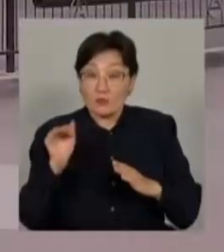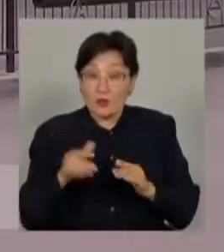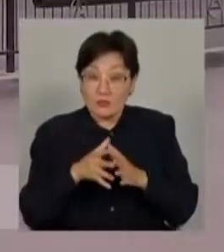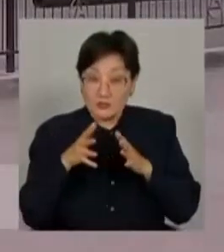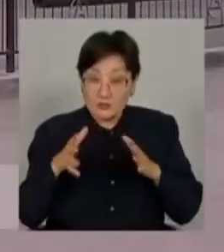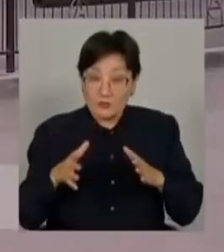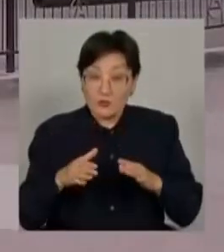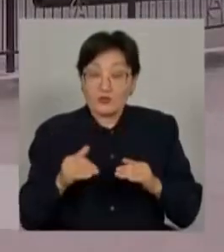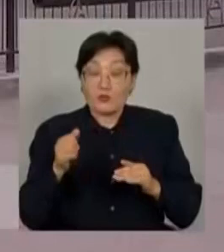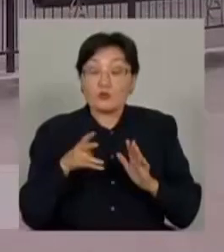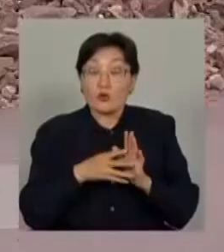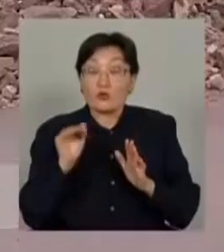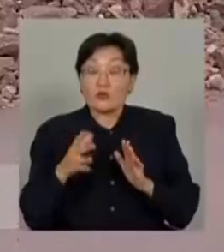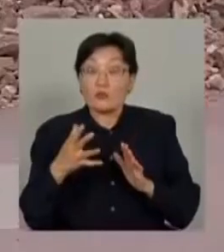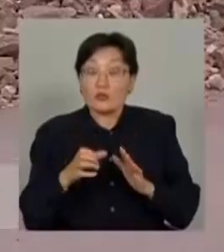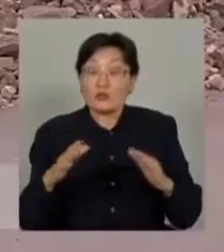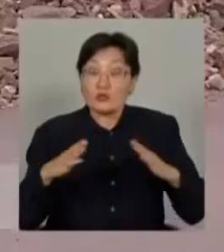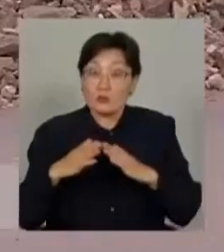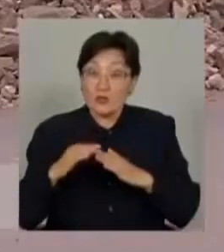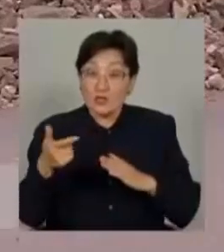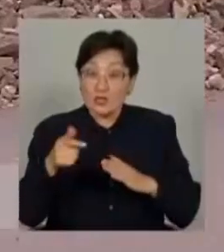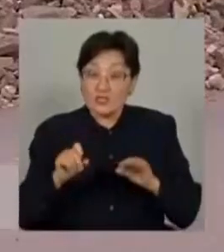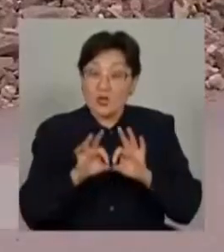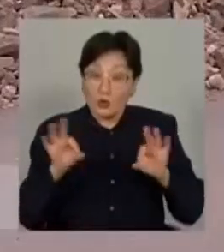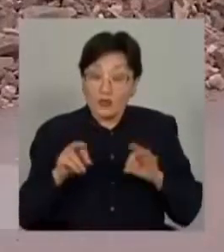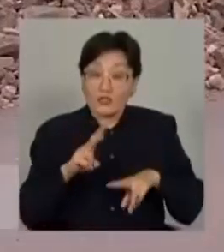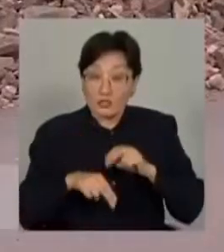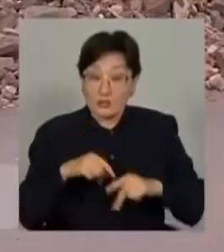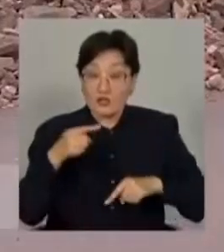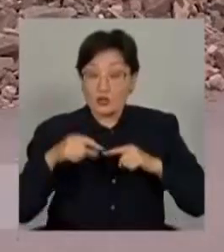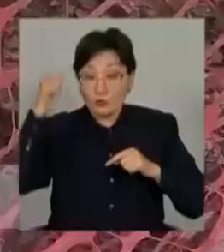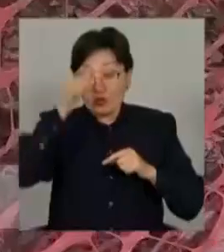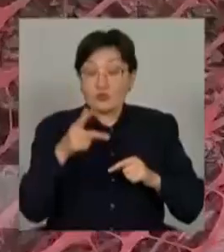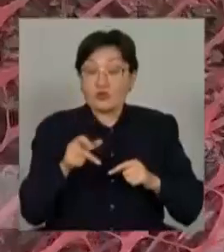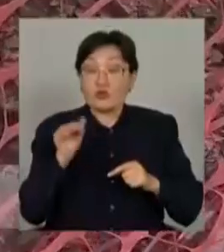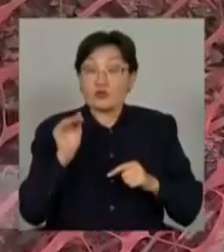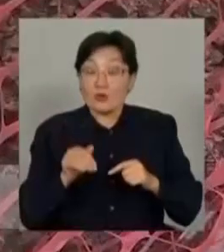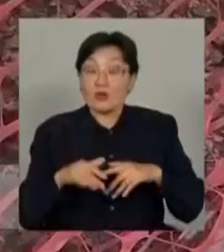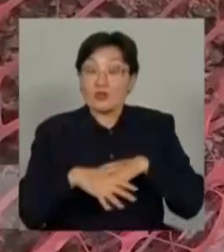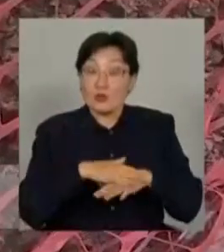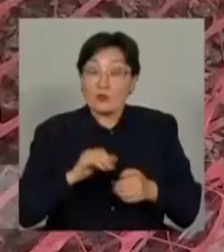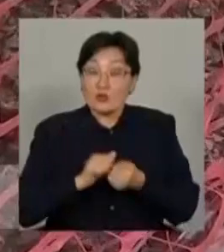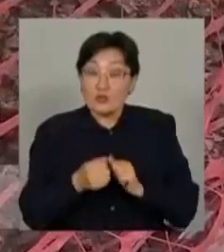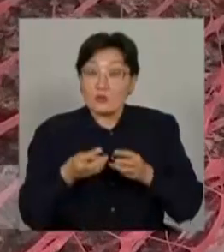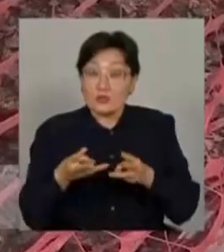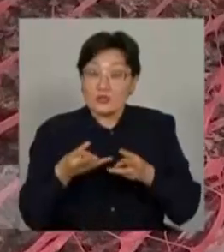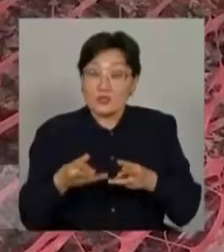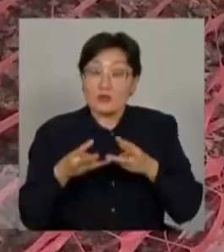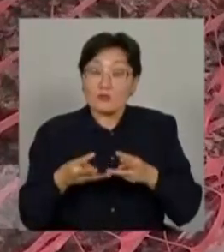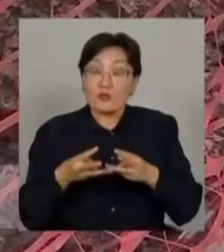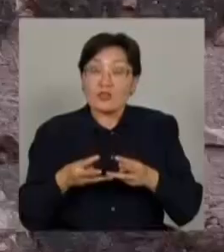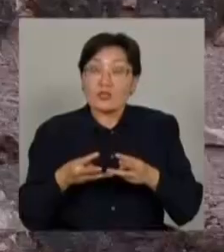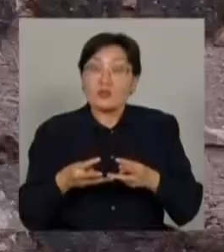асады. 9500 үйге бүгінгі күні газ құбыры тартылған. Келер жылы тағы 300 мың тұрғын көмір тасып, от жағу